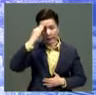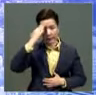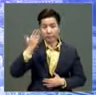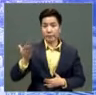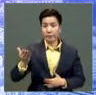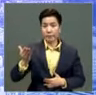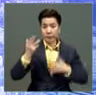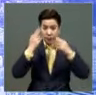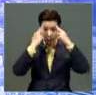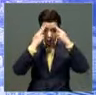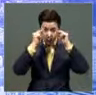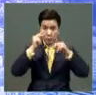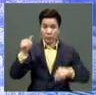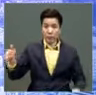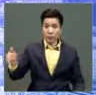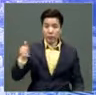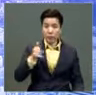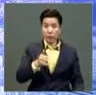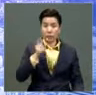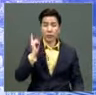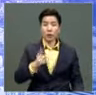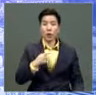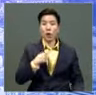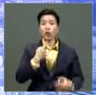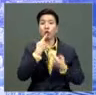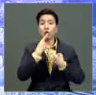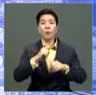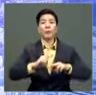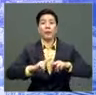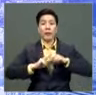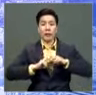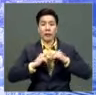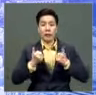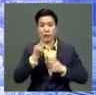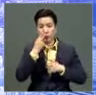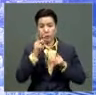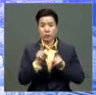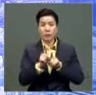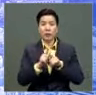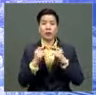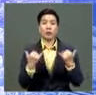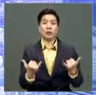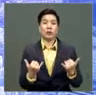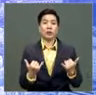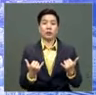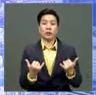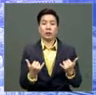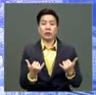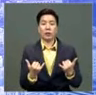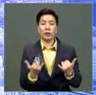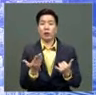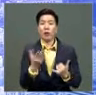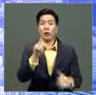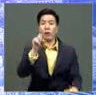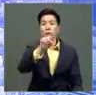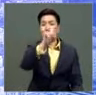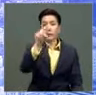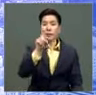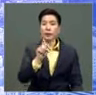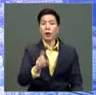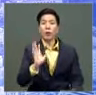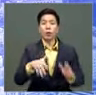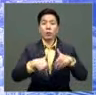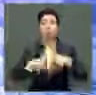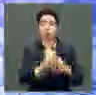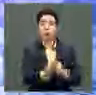เดี๋ยวท่านนายกจะได้เข้ามาเป็นผู้ที่จะตอบด้วยแต่ขณะเดียวกันในเบื้องต้นตอนนี้ขอคำถามจากสื่อมวลชน